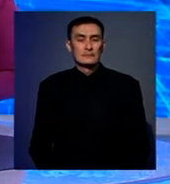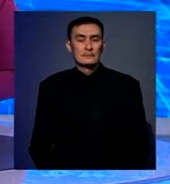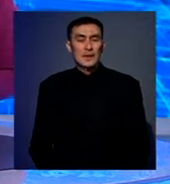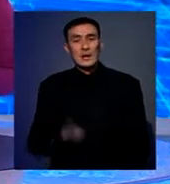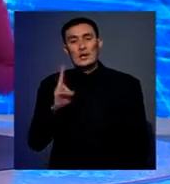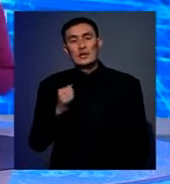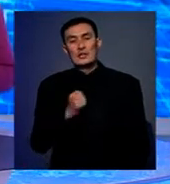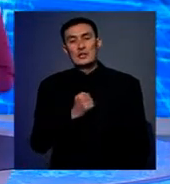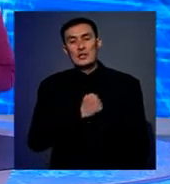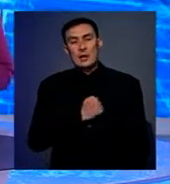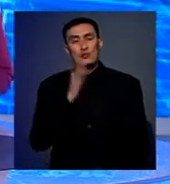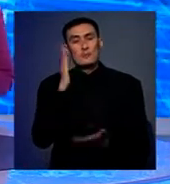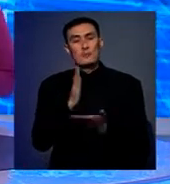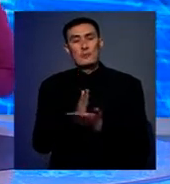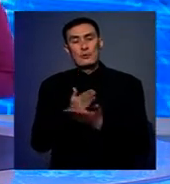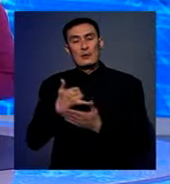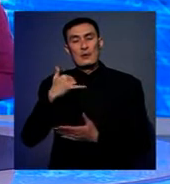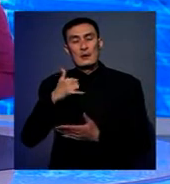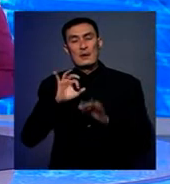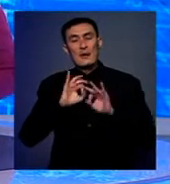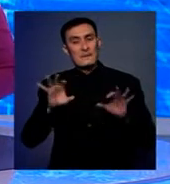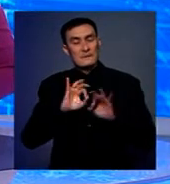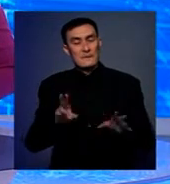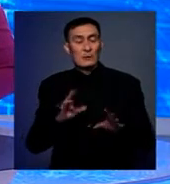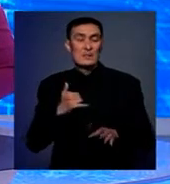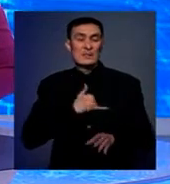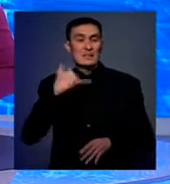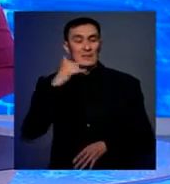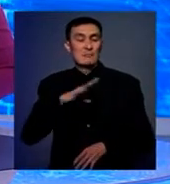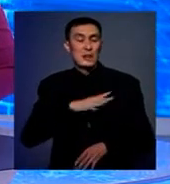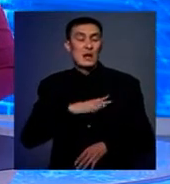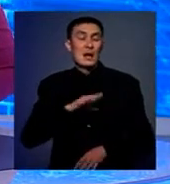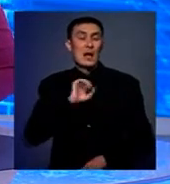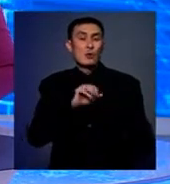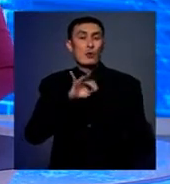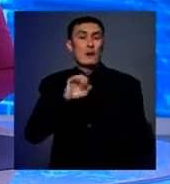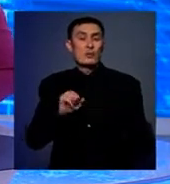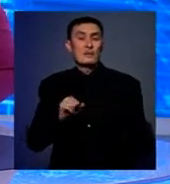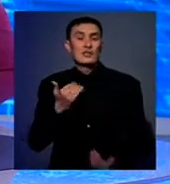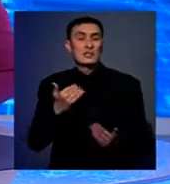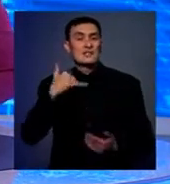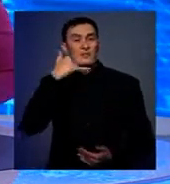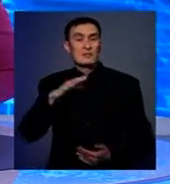К сожалению, это прямой эфир, все бывает, и на связи у нас была Айгуль Умарова, и связь только что прервалась.